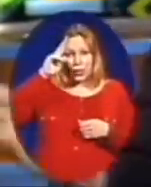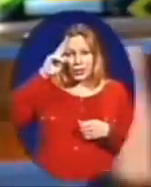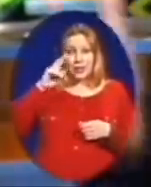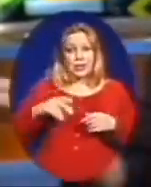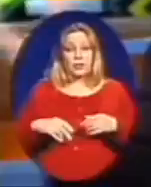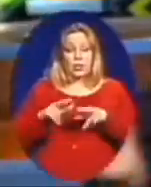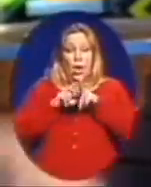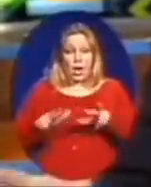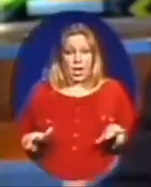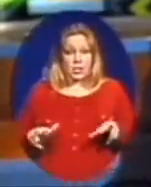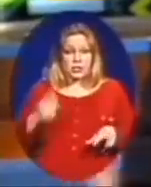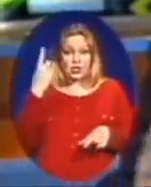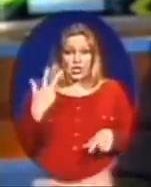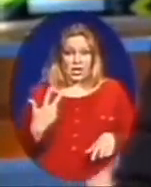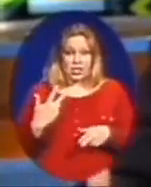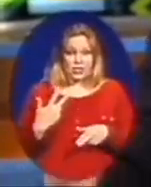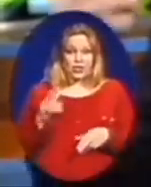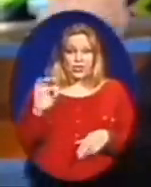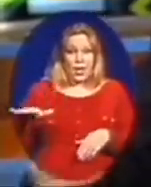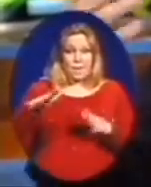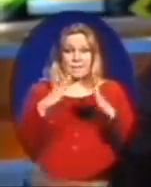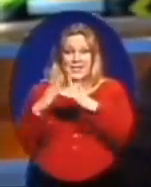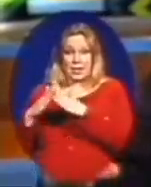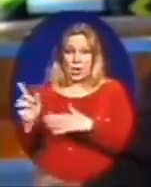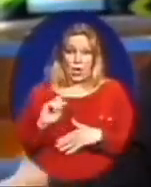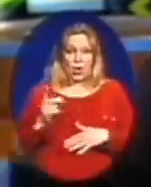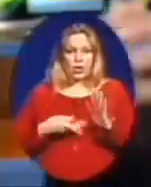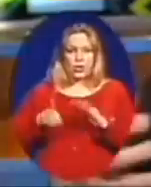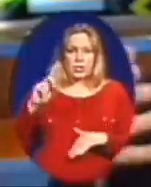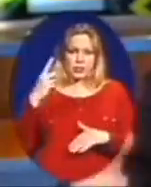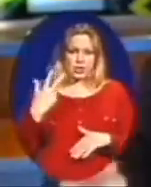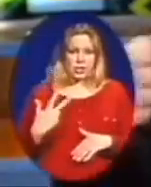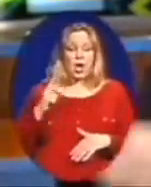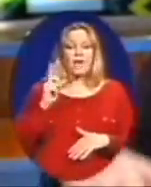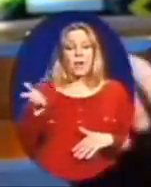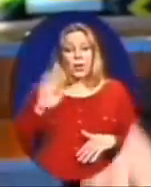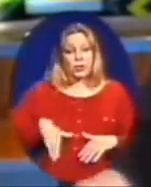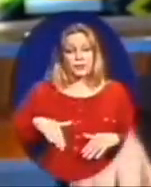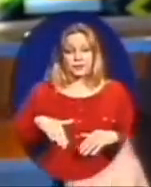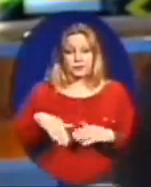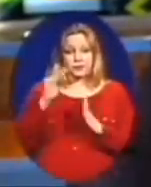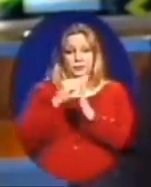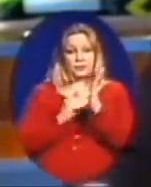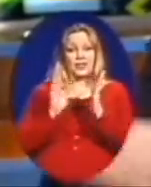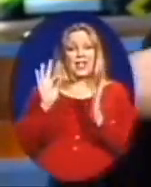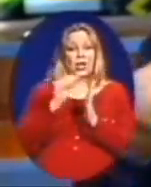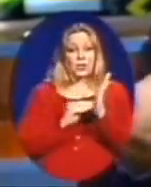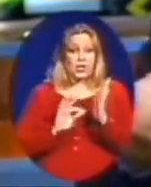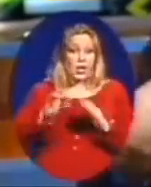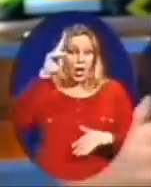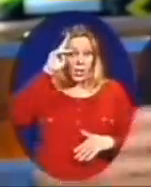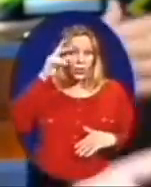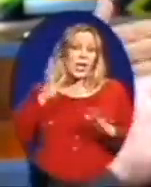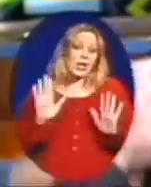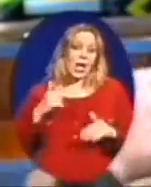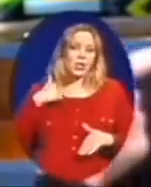שמתנחלים. מתנחלים עם 300,000, איך שאתה לא מתנחלים, יש הרבה יותר משליש. ובכל זאת, ההרכב של הרשימה של הליכוד, כך אני